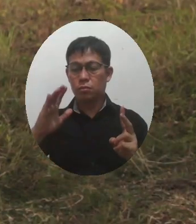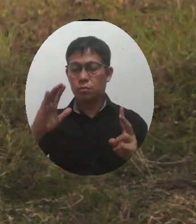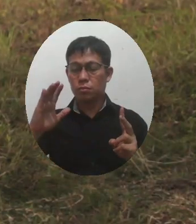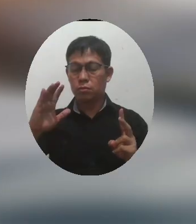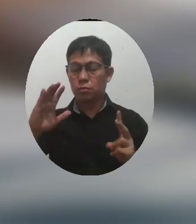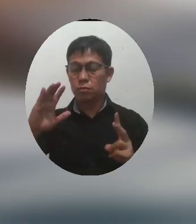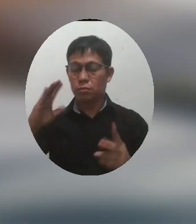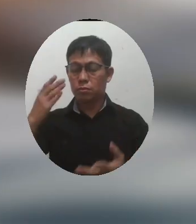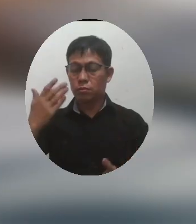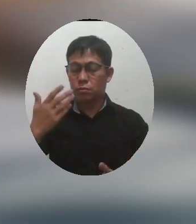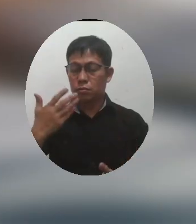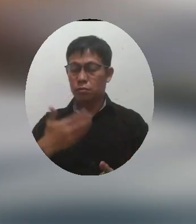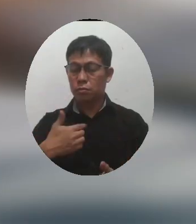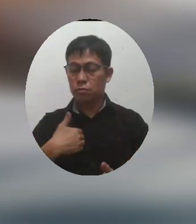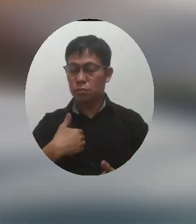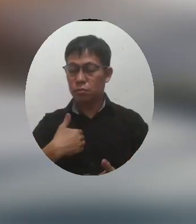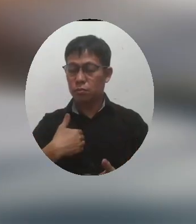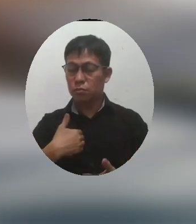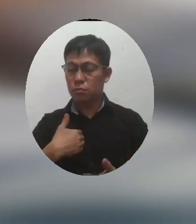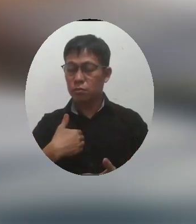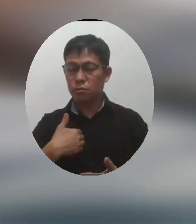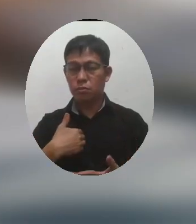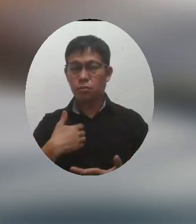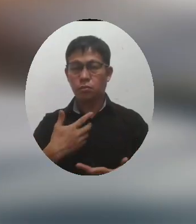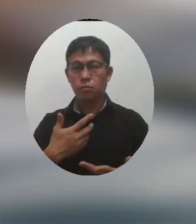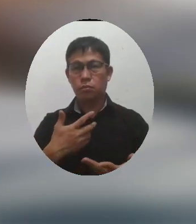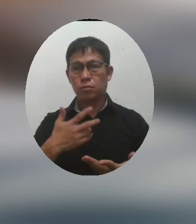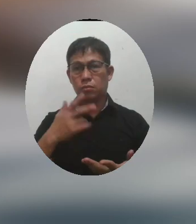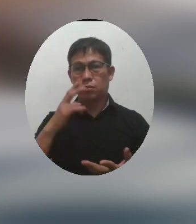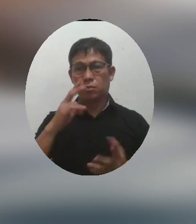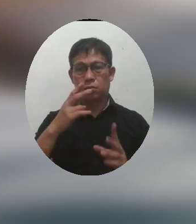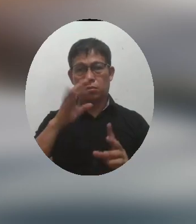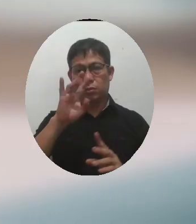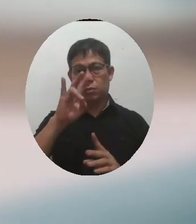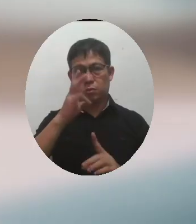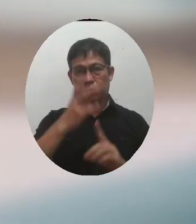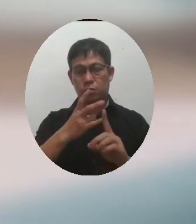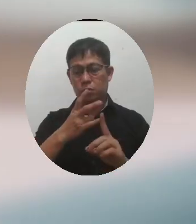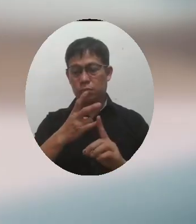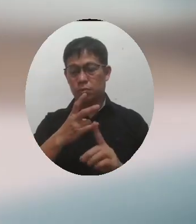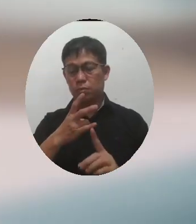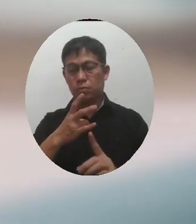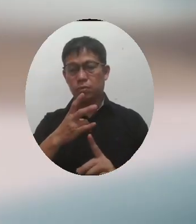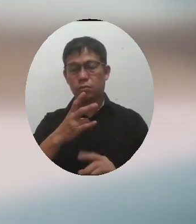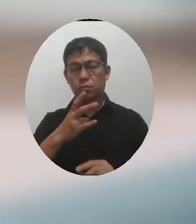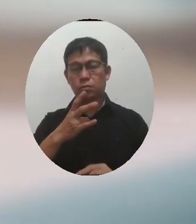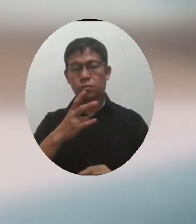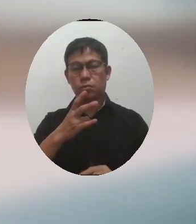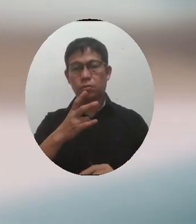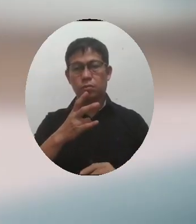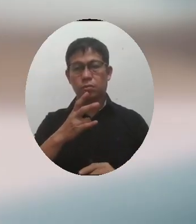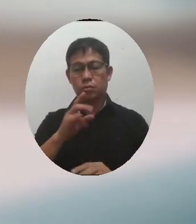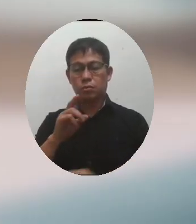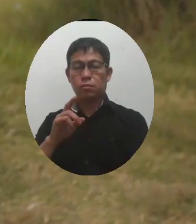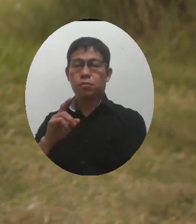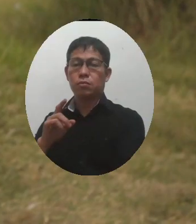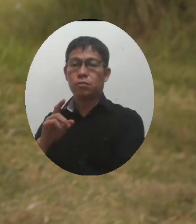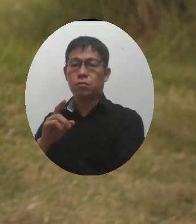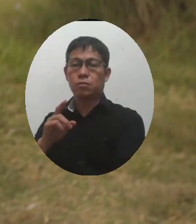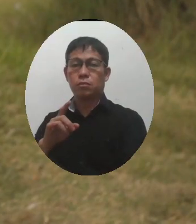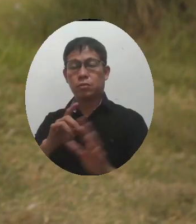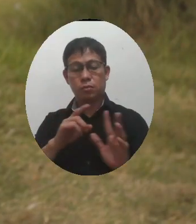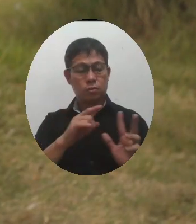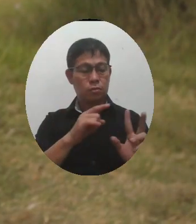po sila and 7 months lang po sila nung lumabas. Isa po dun si Kyril, po